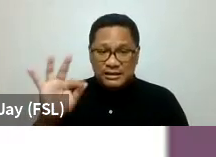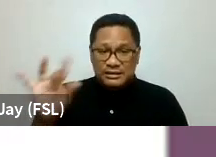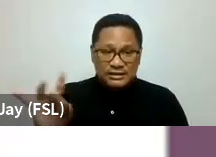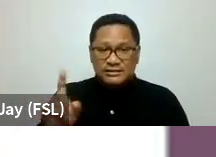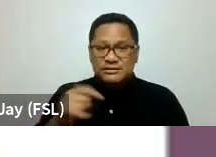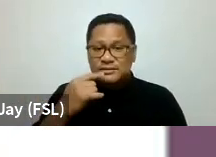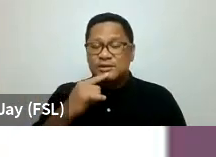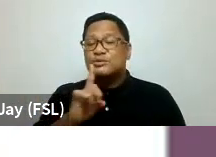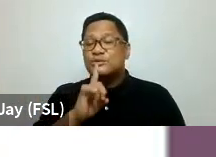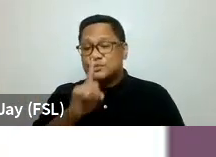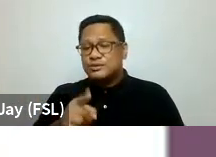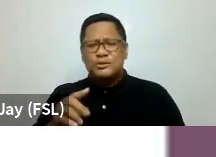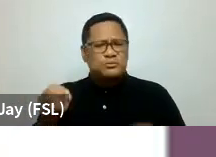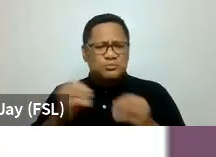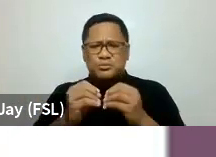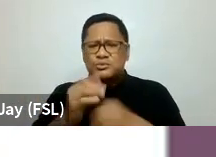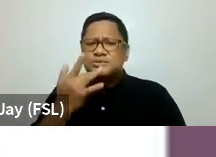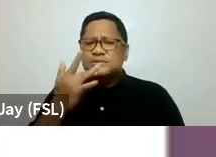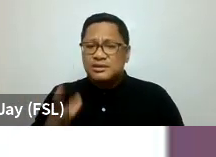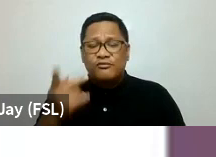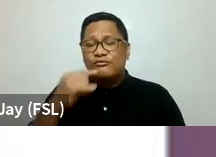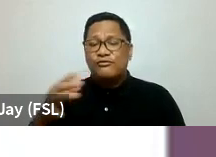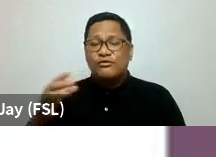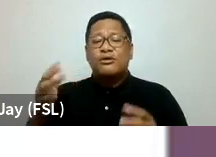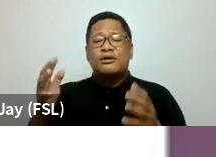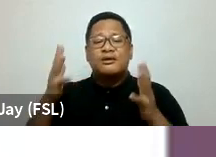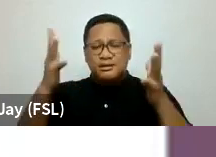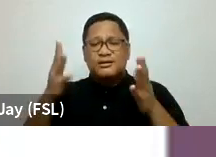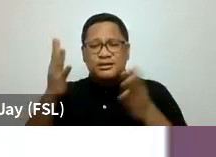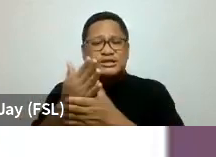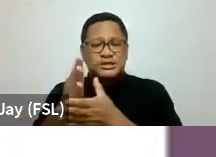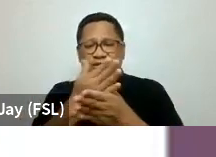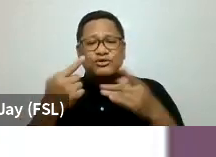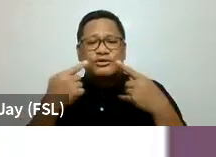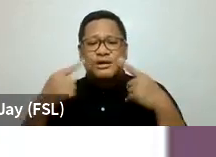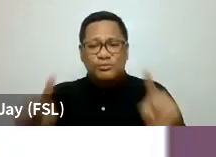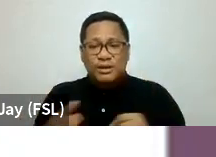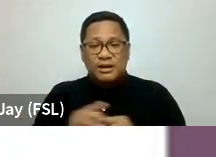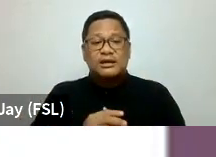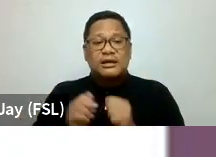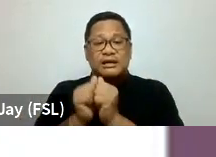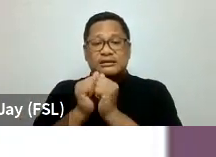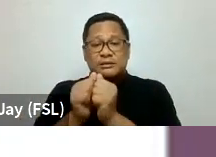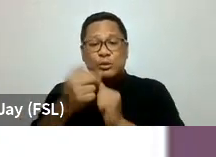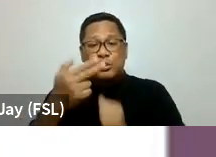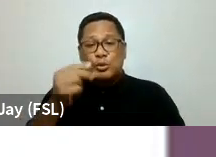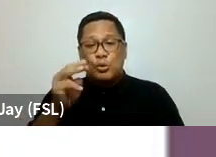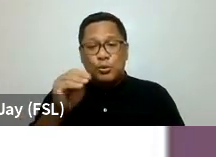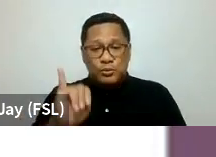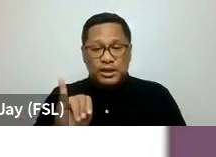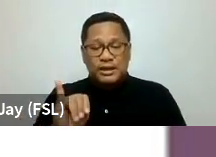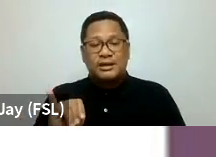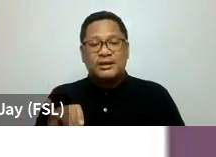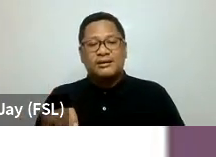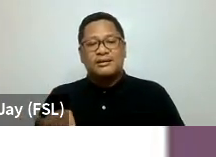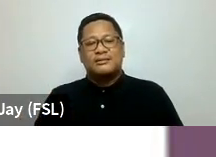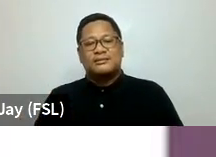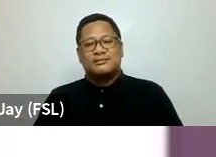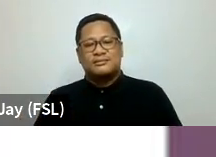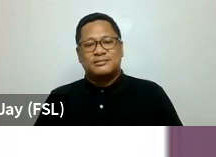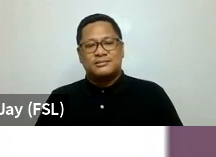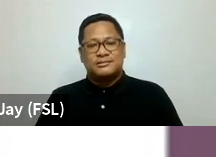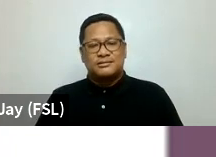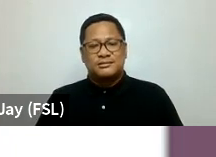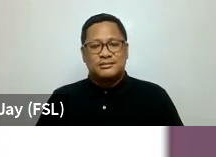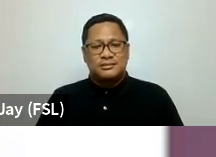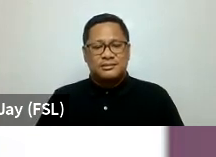Talagang wala nang masasarap pa sa pagsasalo sa tamis ng tagumpay. Kasama ang homey pancit canton. Sa teka,